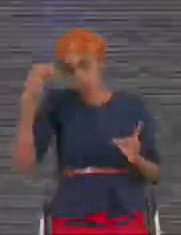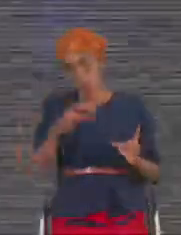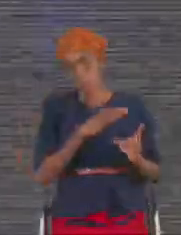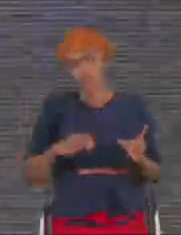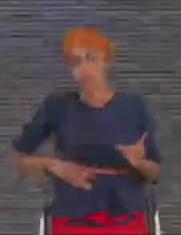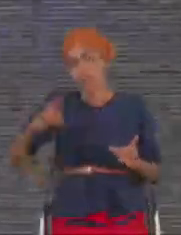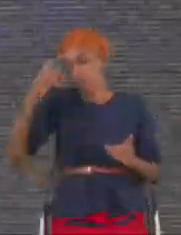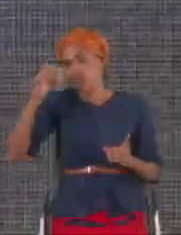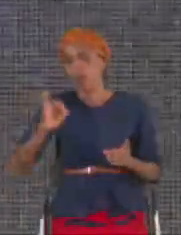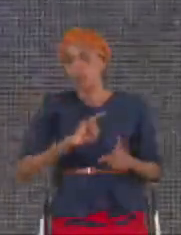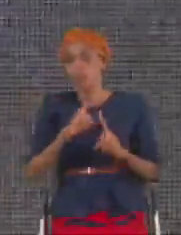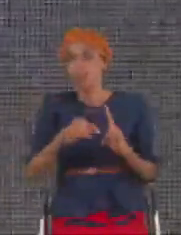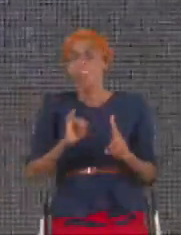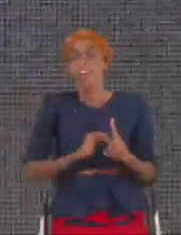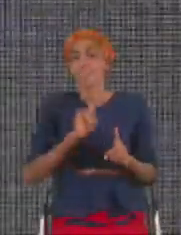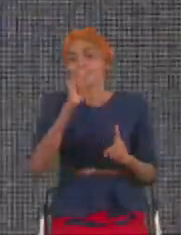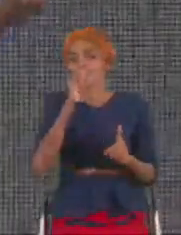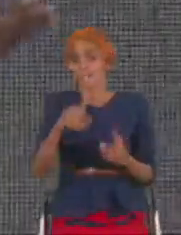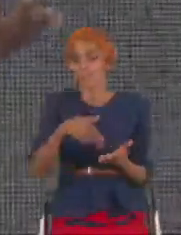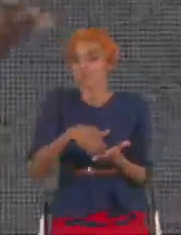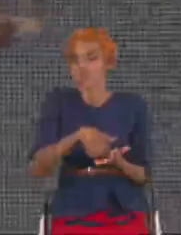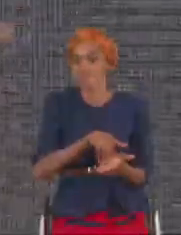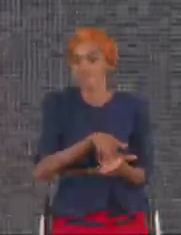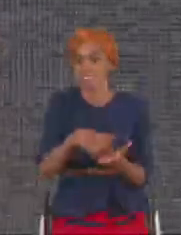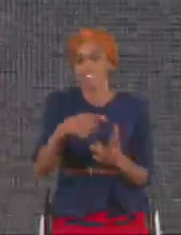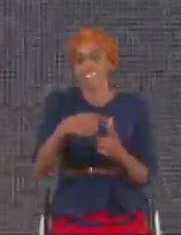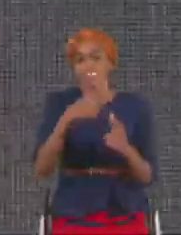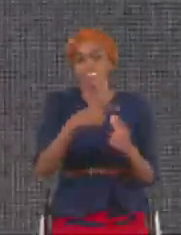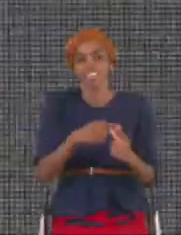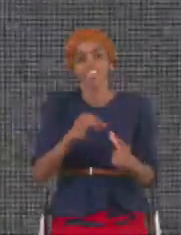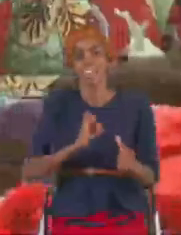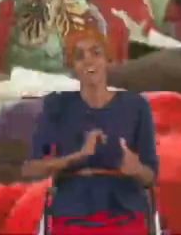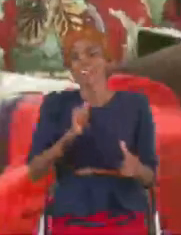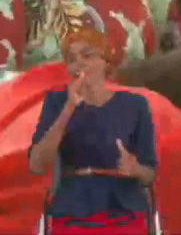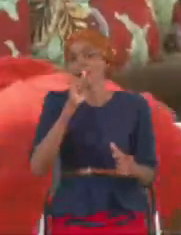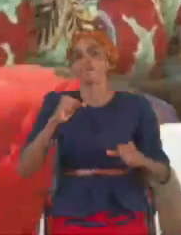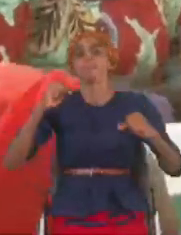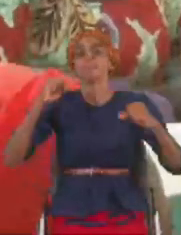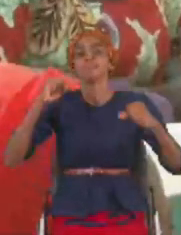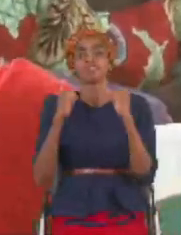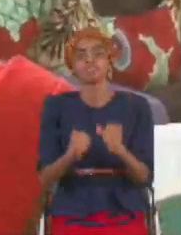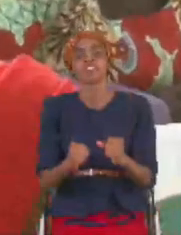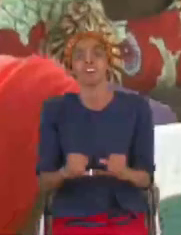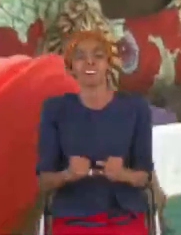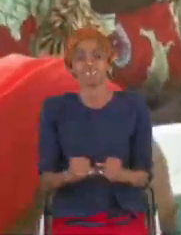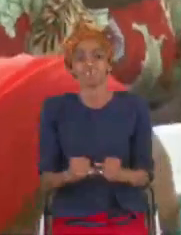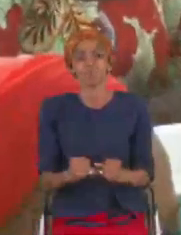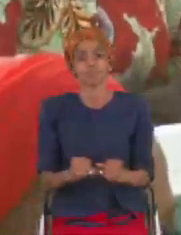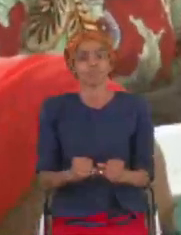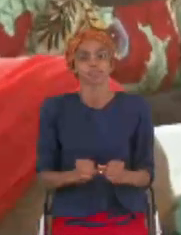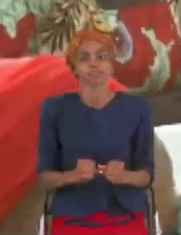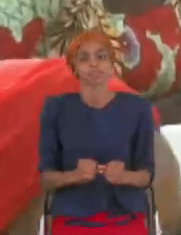je suis faible dites moi c'est alors que je suis fort